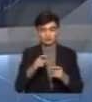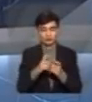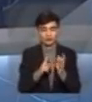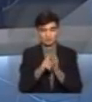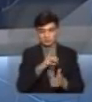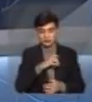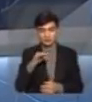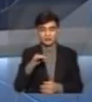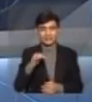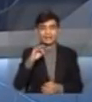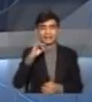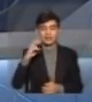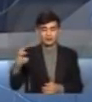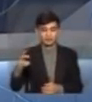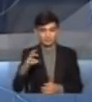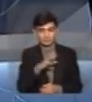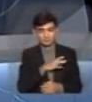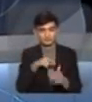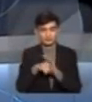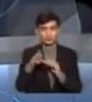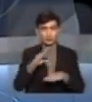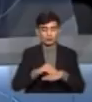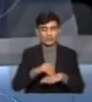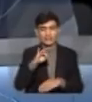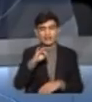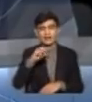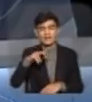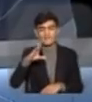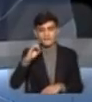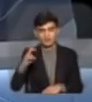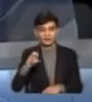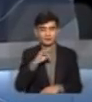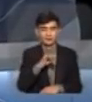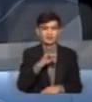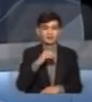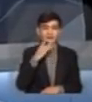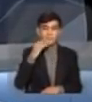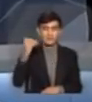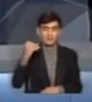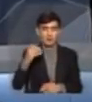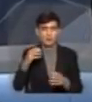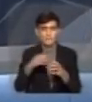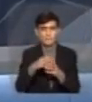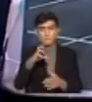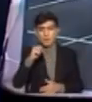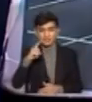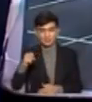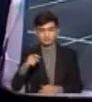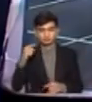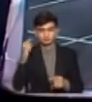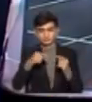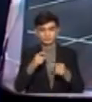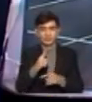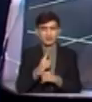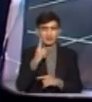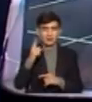өткен түнде Ирактың Әл-Асад және Эрбил қалаларында орналасқан Ақш әскери базаларын зымыранмен атқылады.